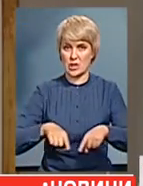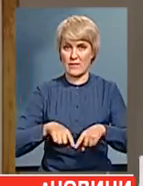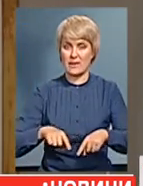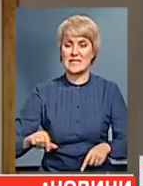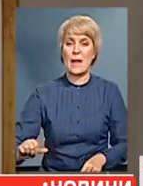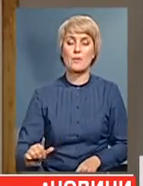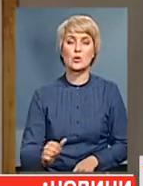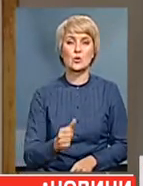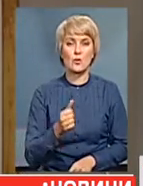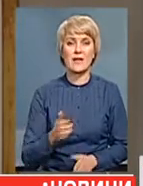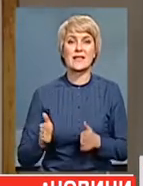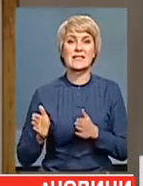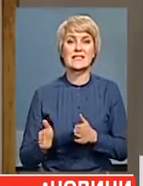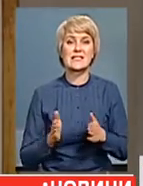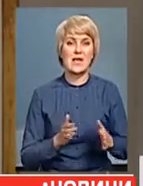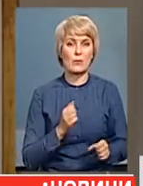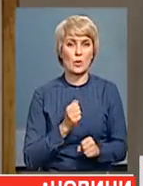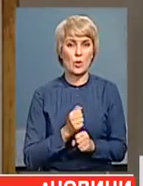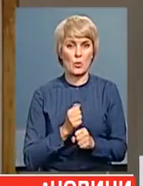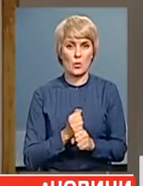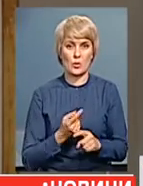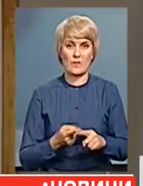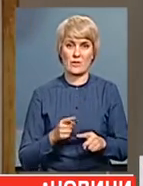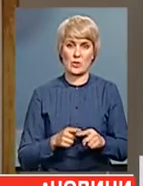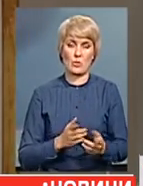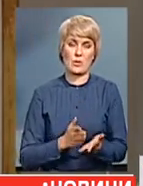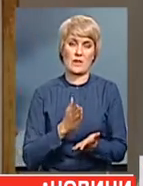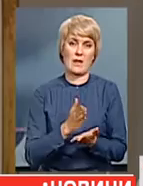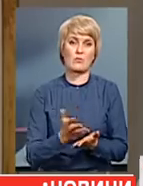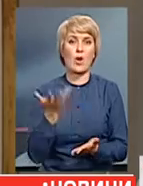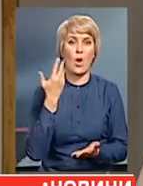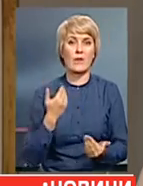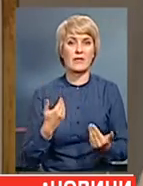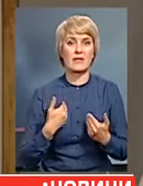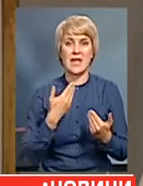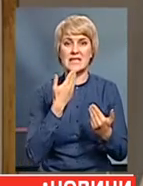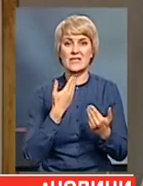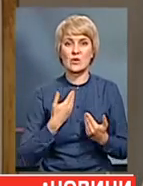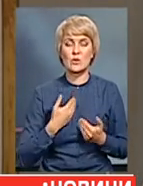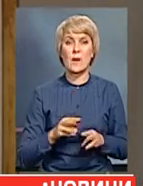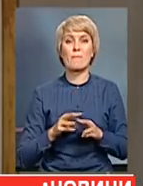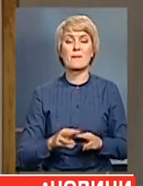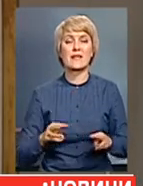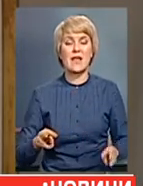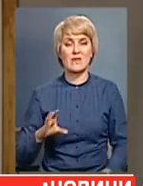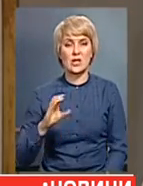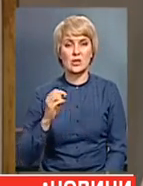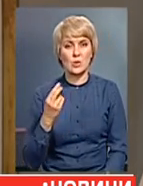започаткувати системну роботу в цьому напрямку. І саме тому, коли до нас звернулося Міністерство соціальної політики, яке є центральним державним